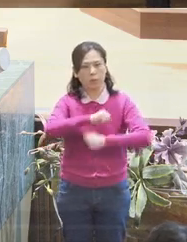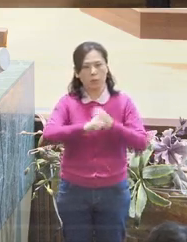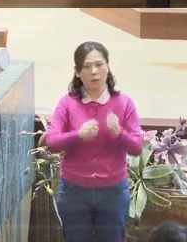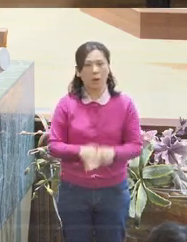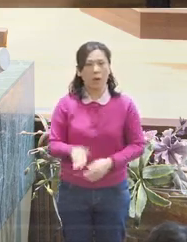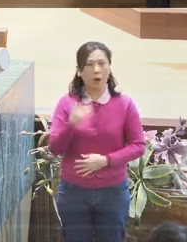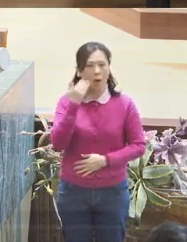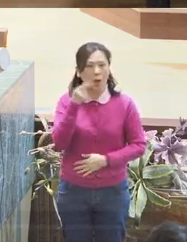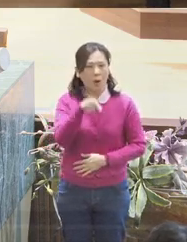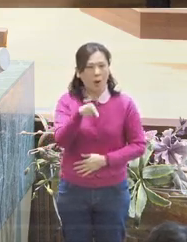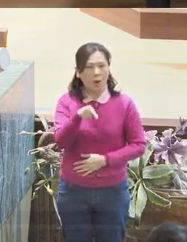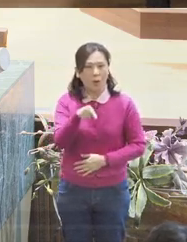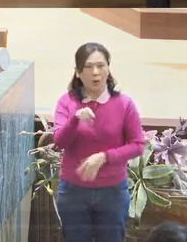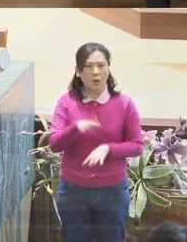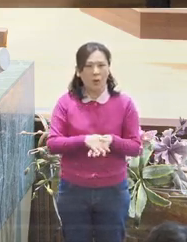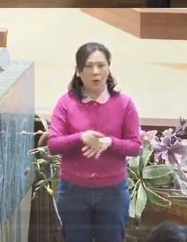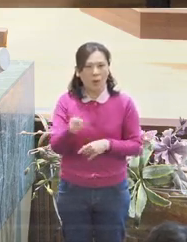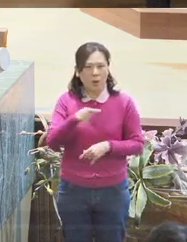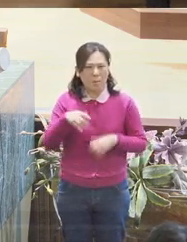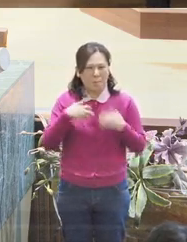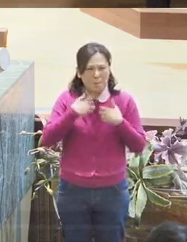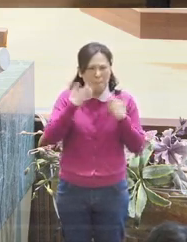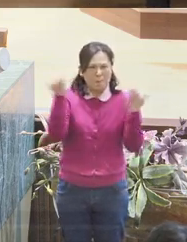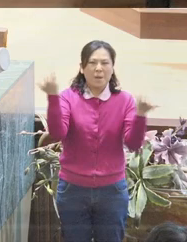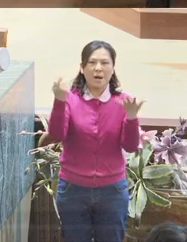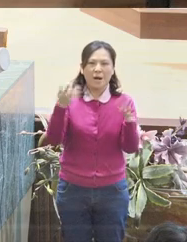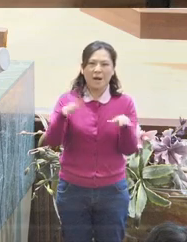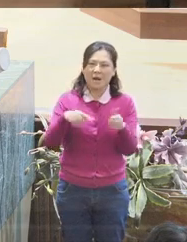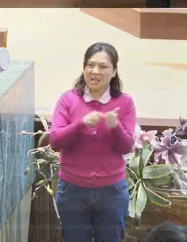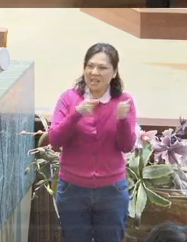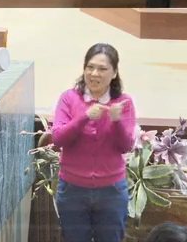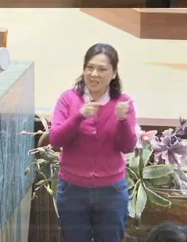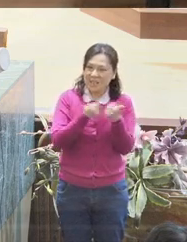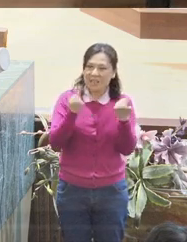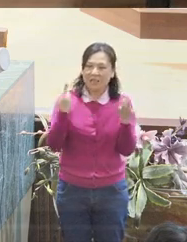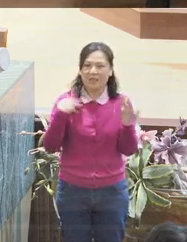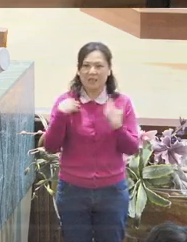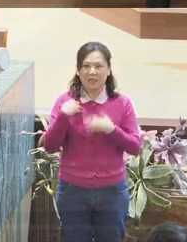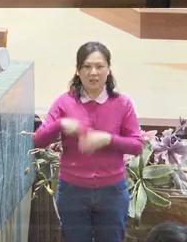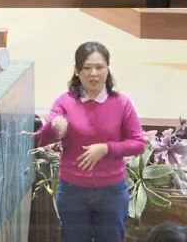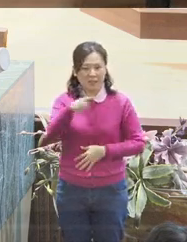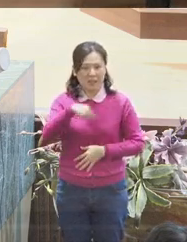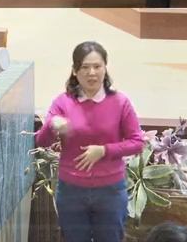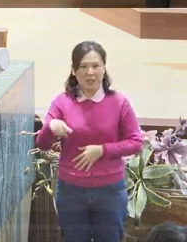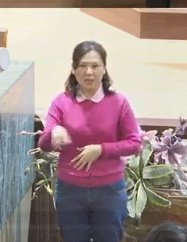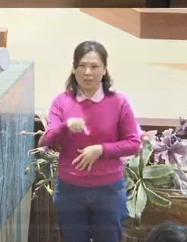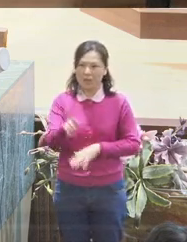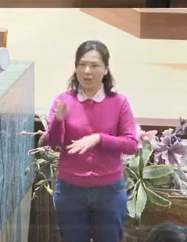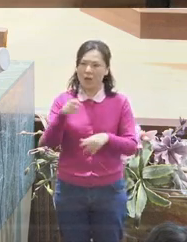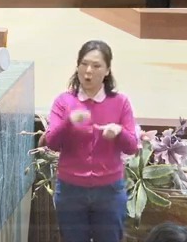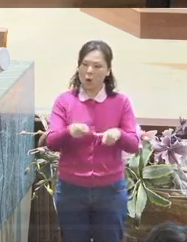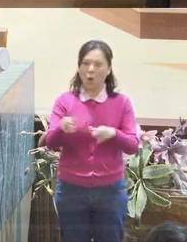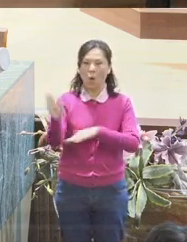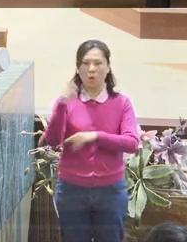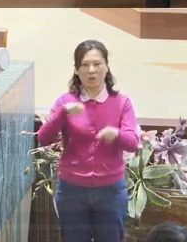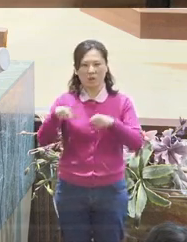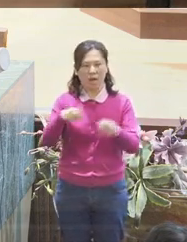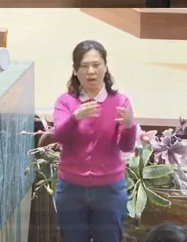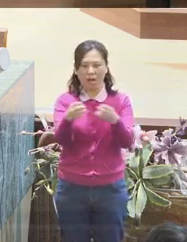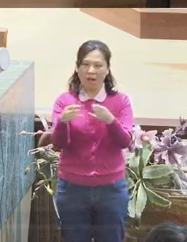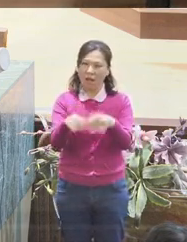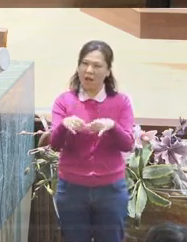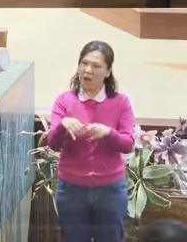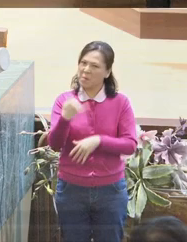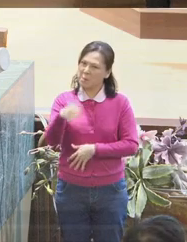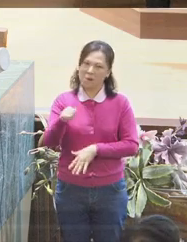如果是被引发了的情绪，它会对于大家进入一个公共政策的讨论是不利的。也